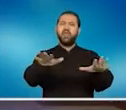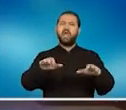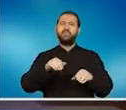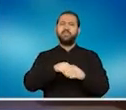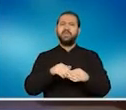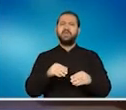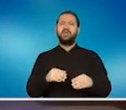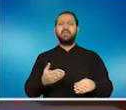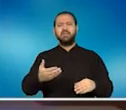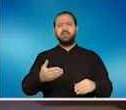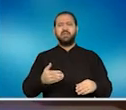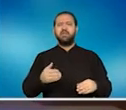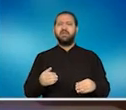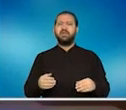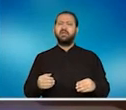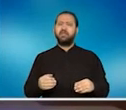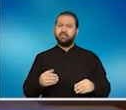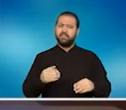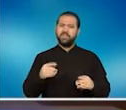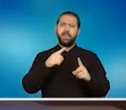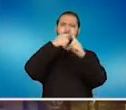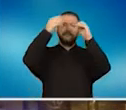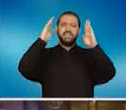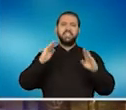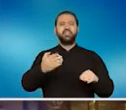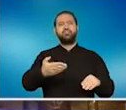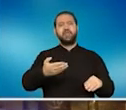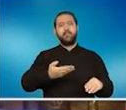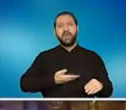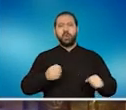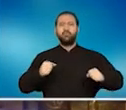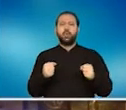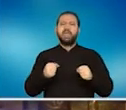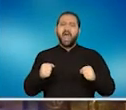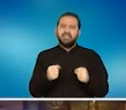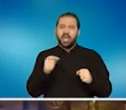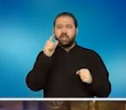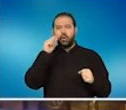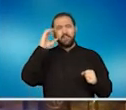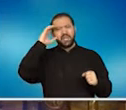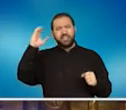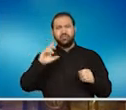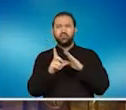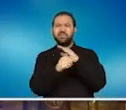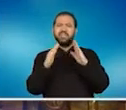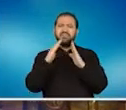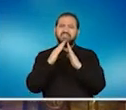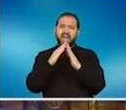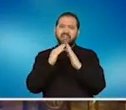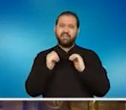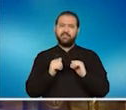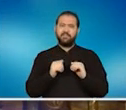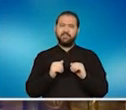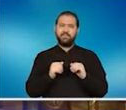și în rândul preoților de la țară și a credincioșilor din diferite